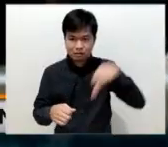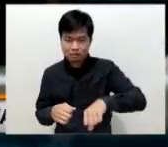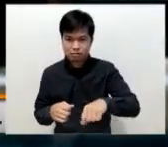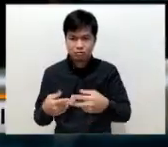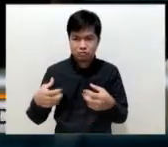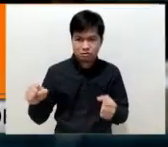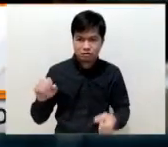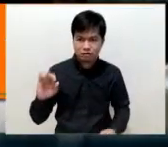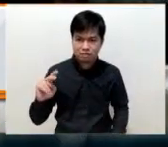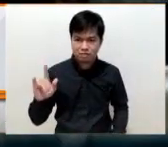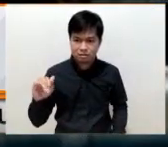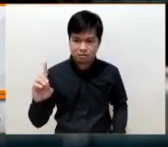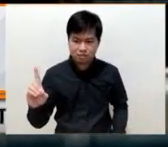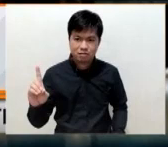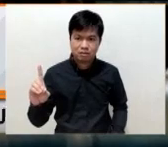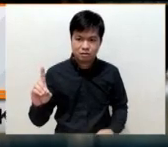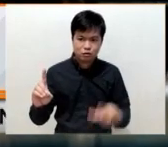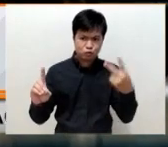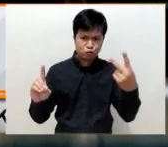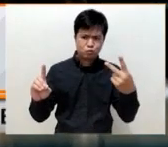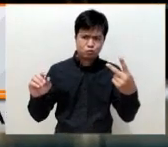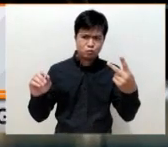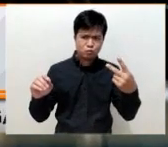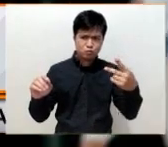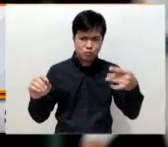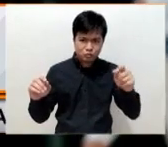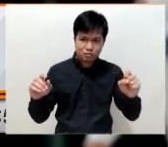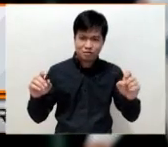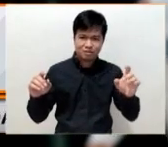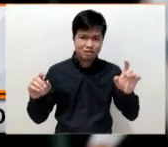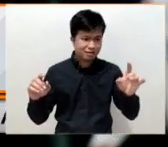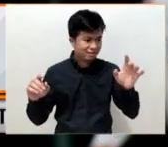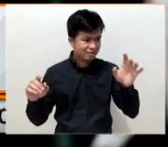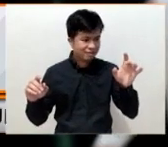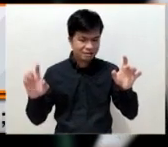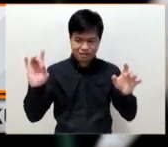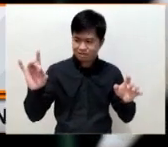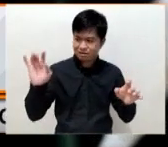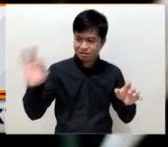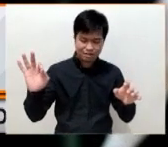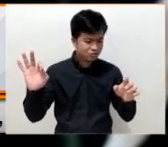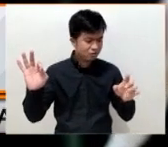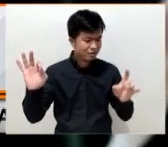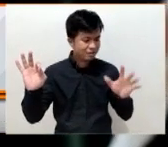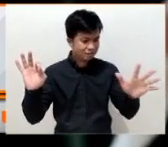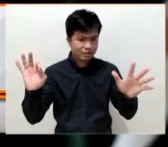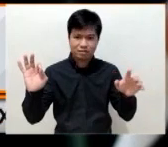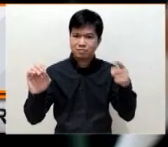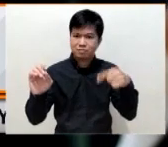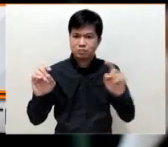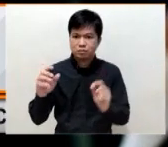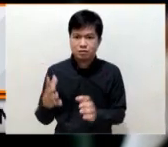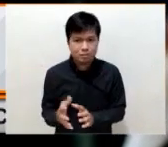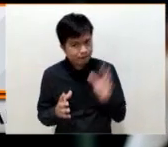to guys, 4 points lang, 89-85. Considering 18 ang naging rebounding advantage ng Finland,